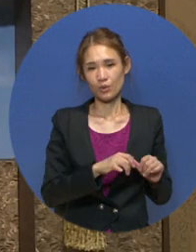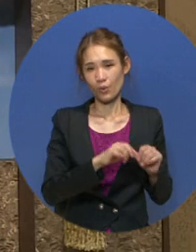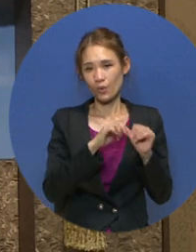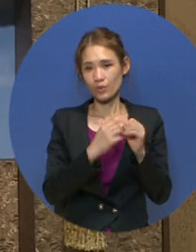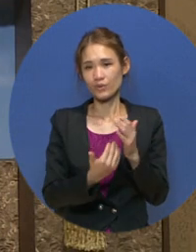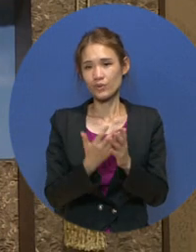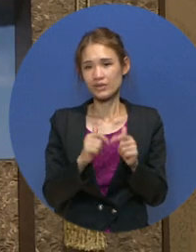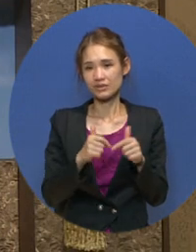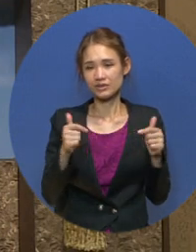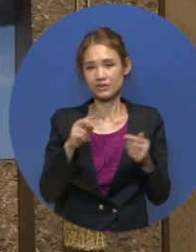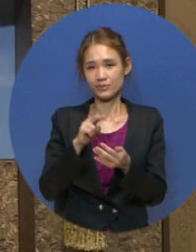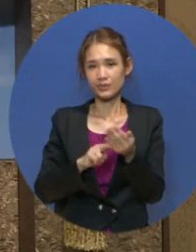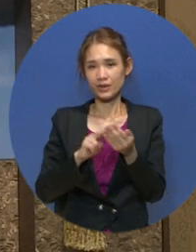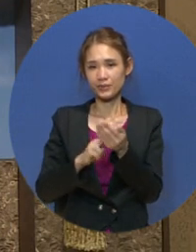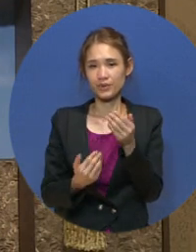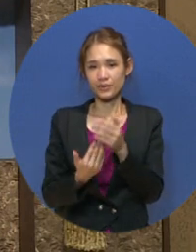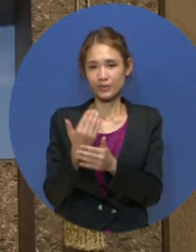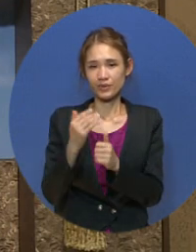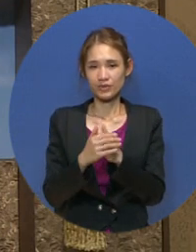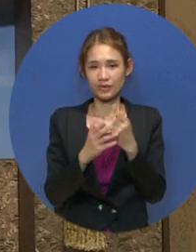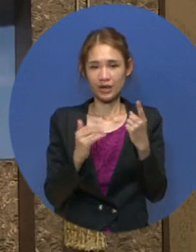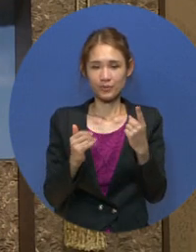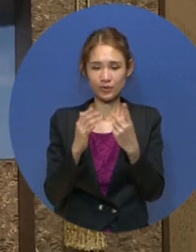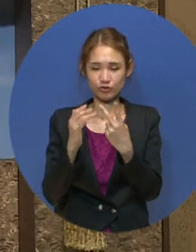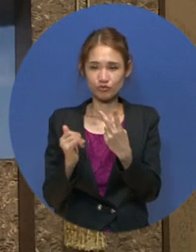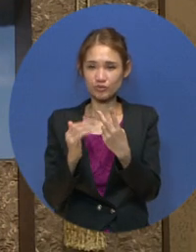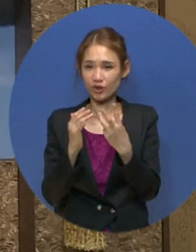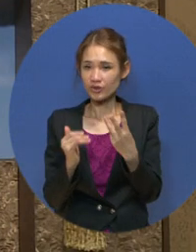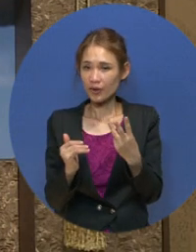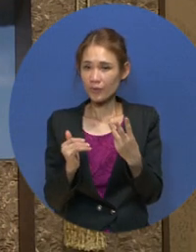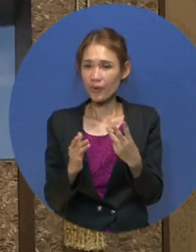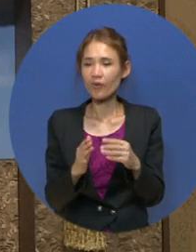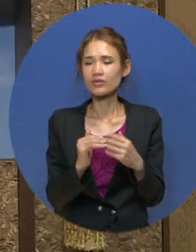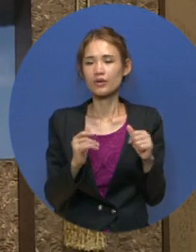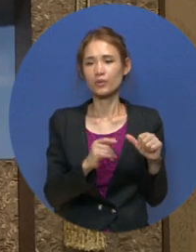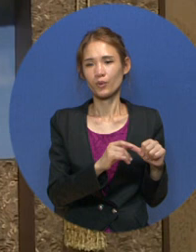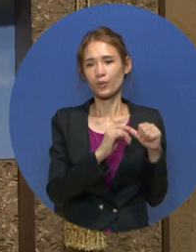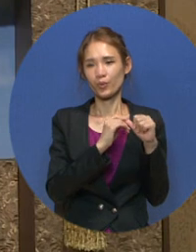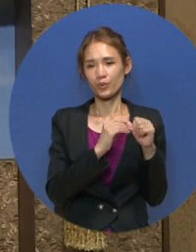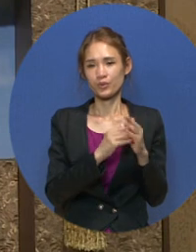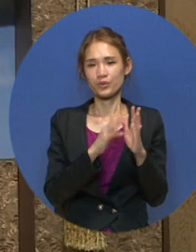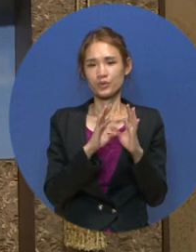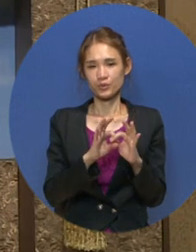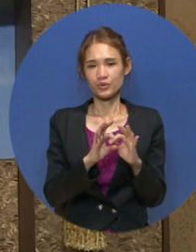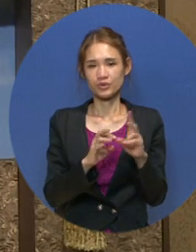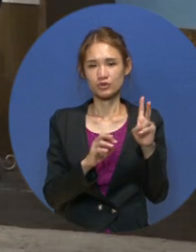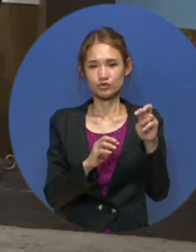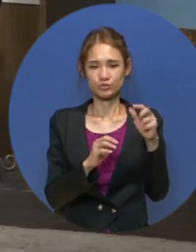매출이 일어나면서 장애인들을 한 명 고용하고 두 명하고 세 명 네 명 고용하게 되면서 네.